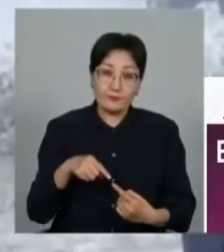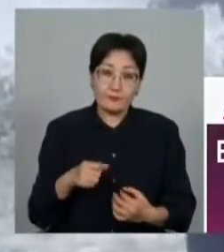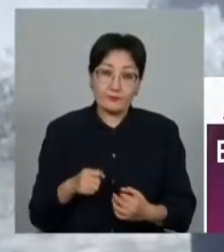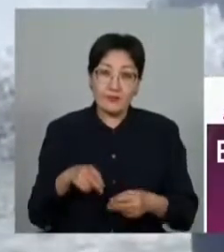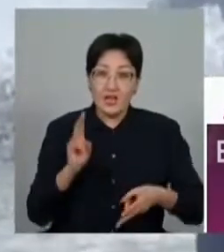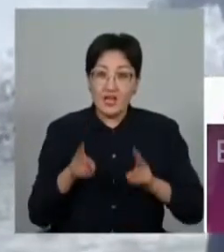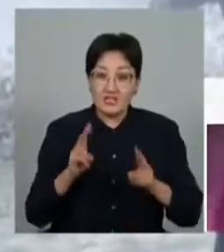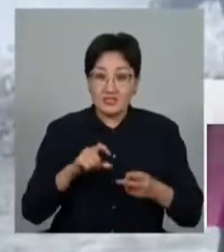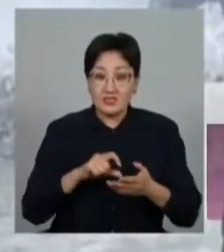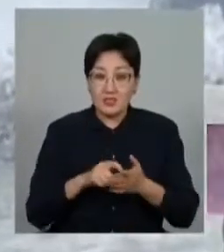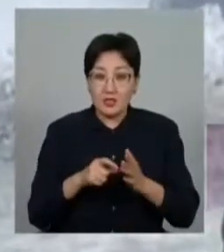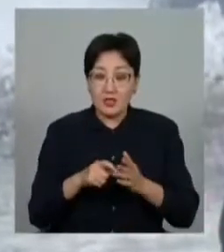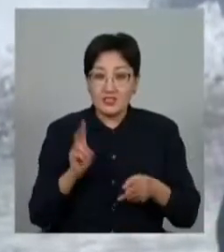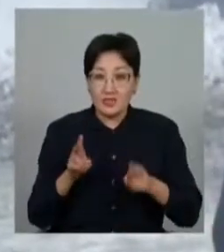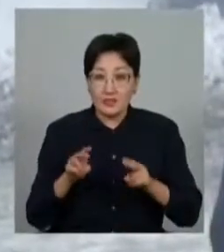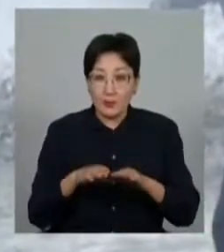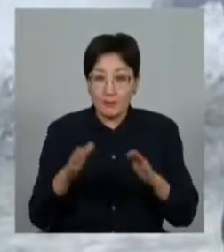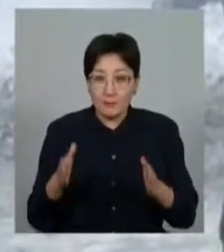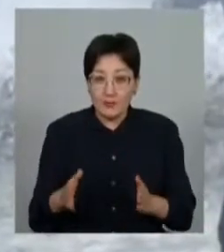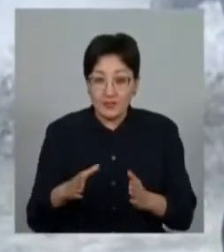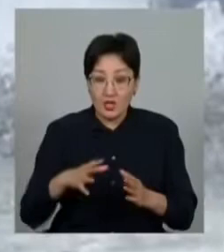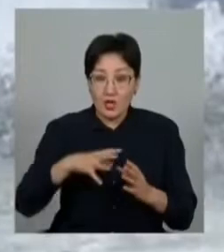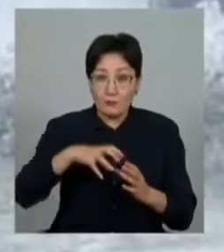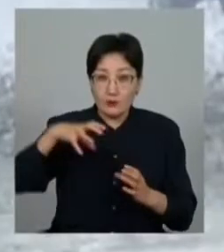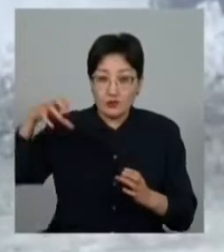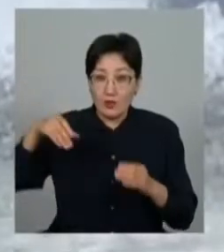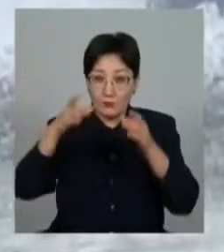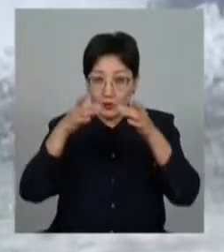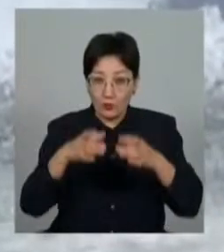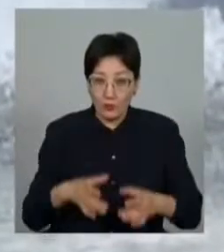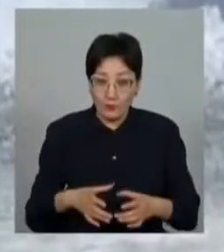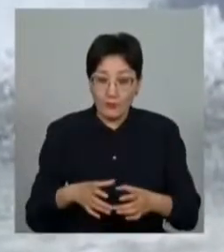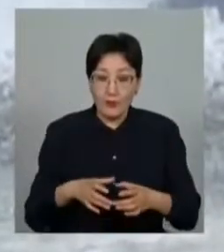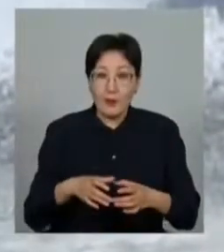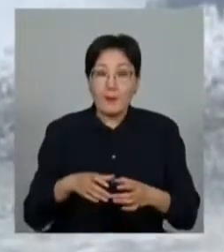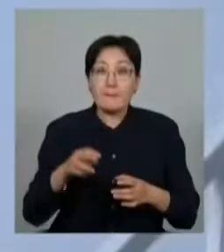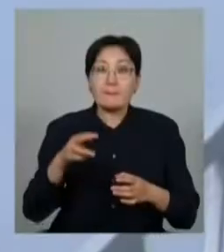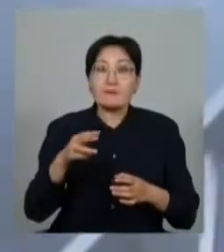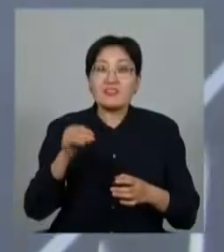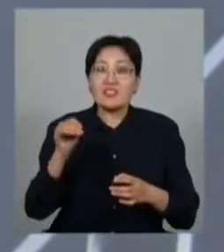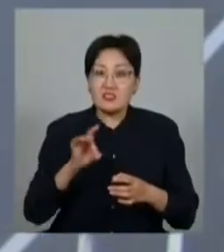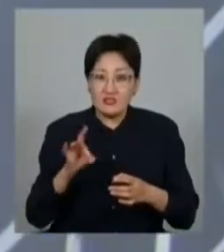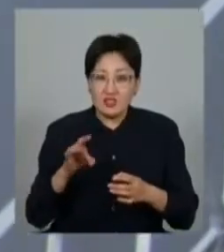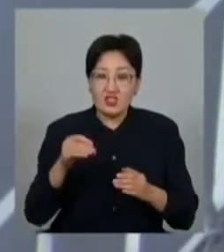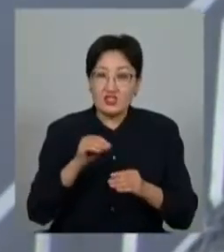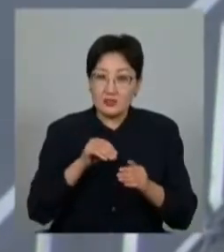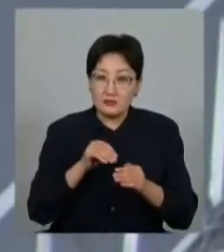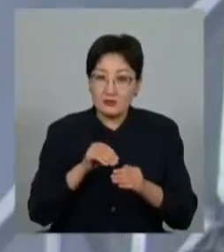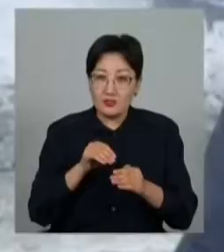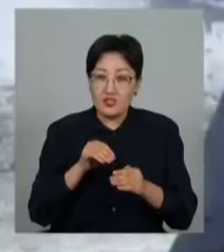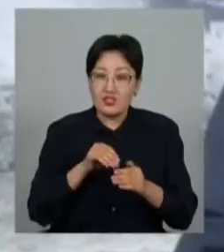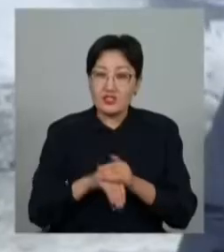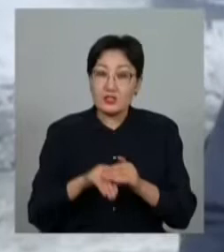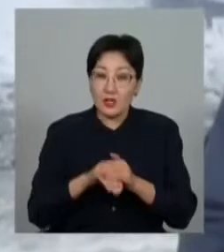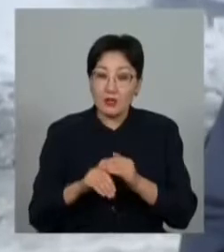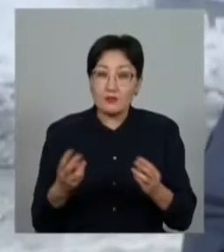ас дайындайтын пештің түтін шығару құбырына май жиналған солар жағына бастаған ең бірінші. Ал нақты жаңағы